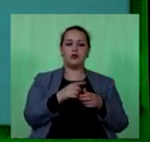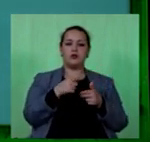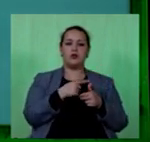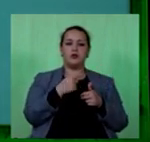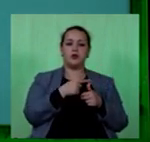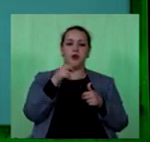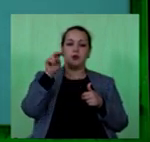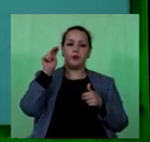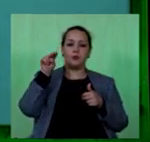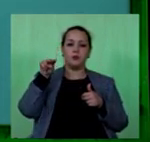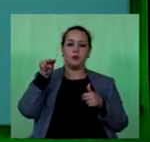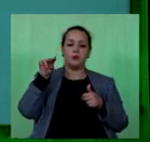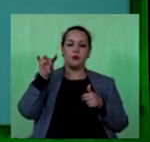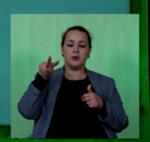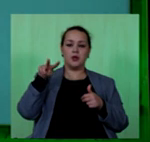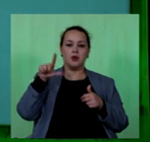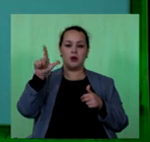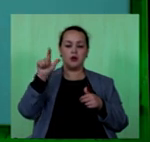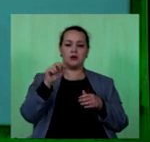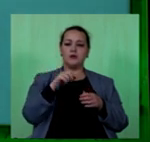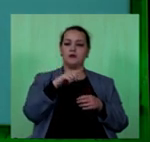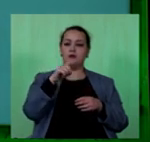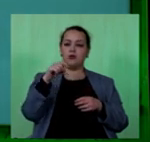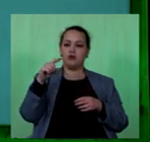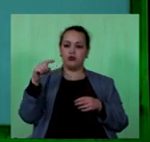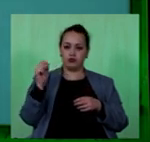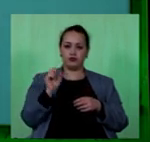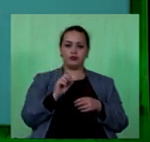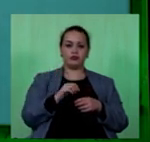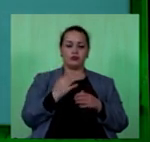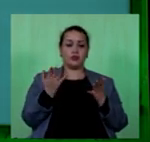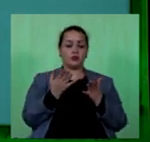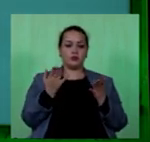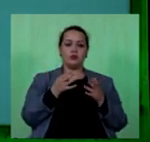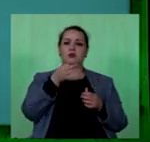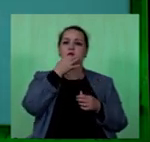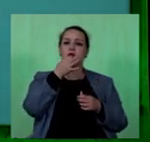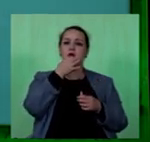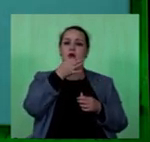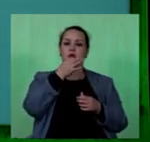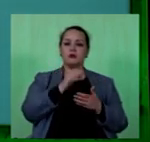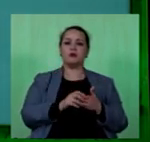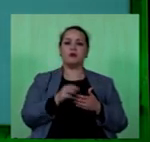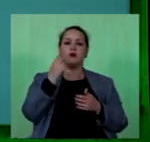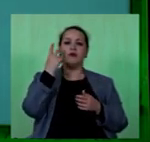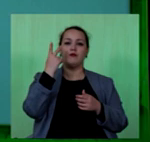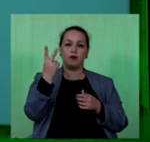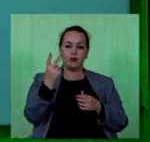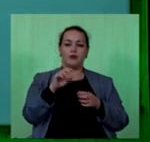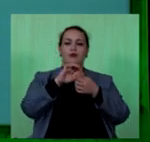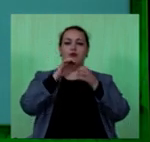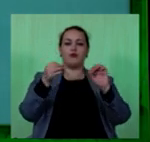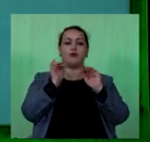мы подчеркиваем волнистой линии весна какая ранняя молодцы и второе предложение